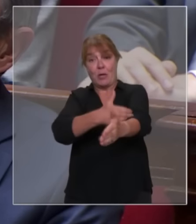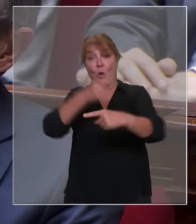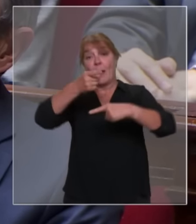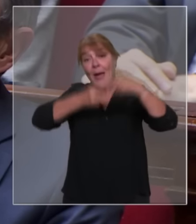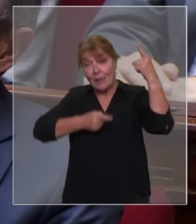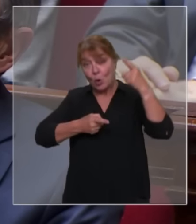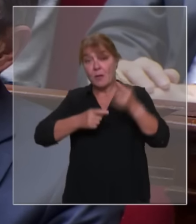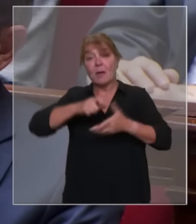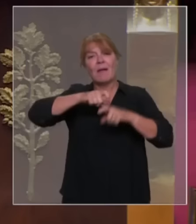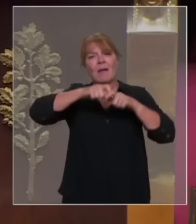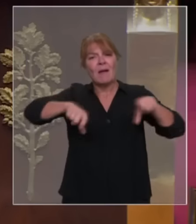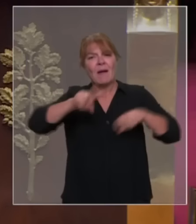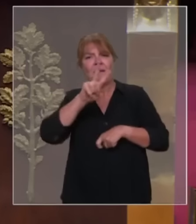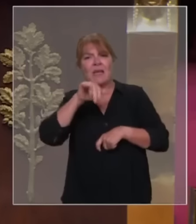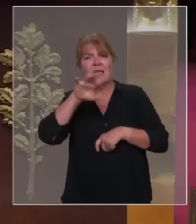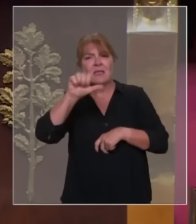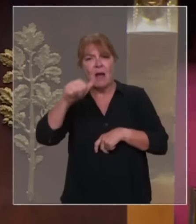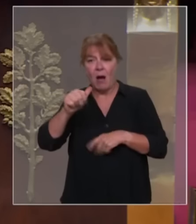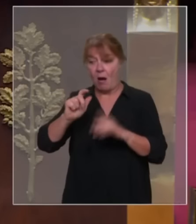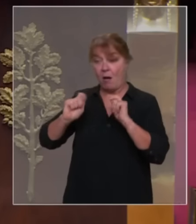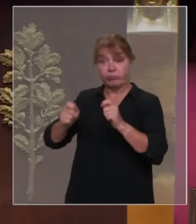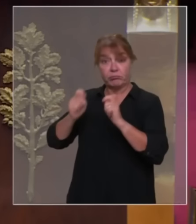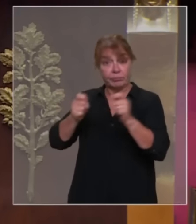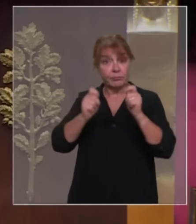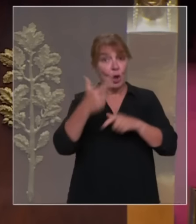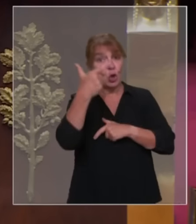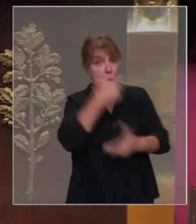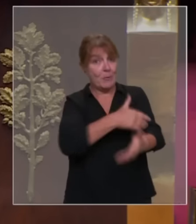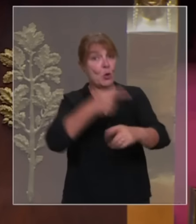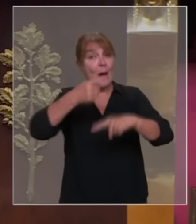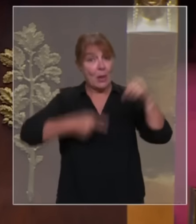2,5 millions de visas ont été accordés à des ressortissants étrangers.